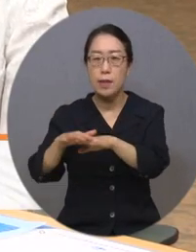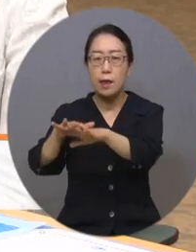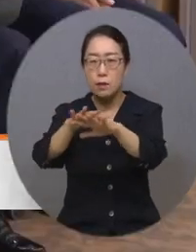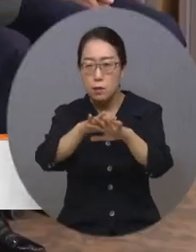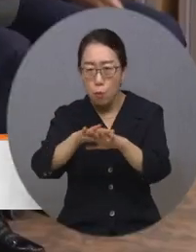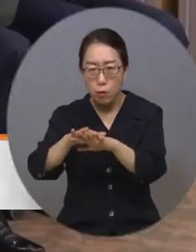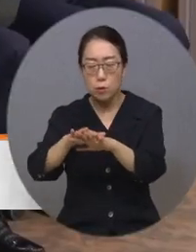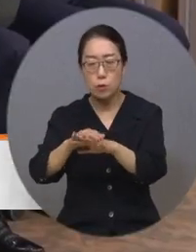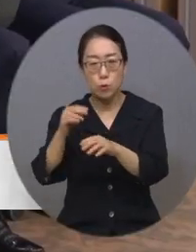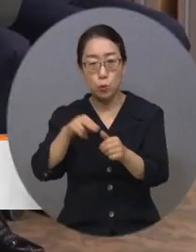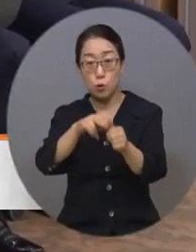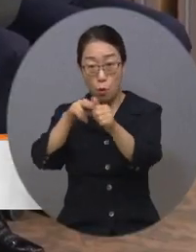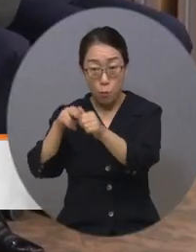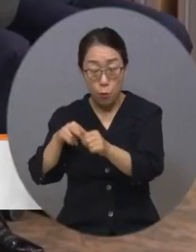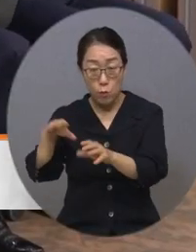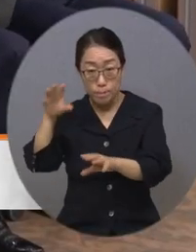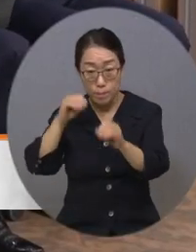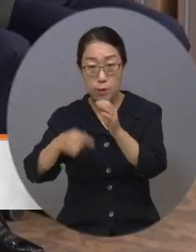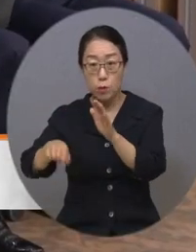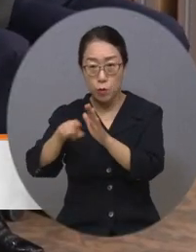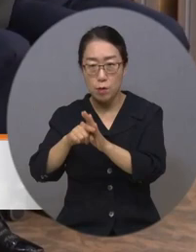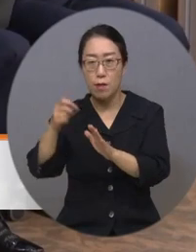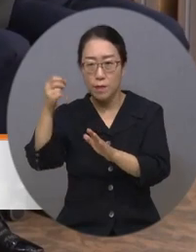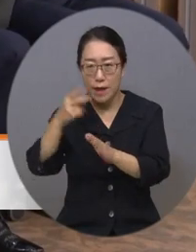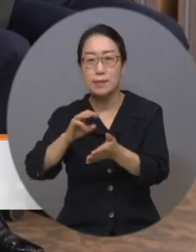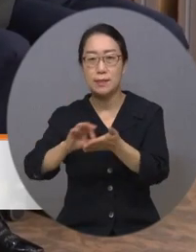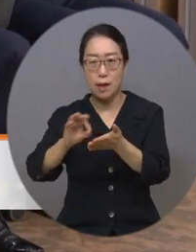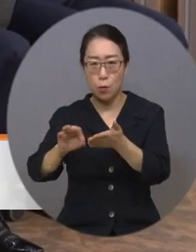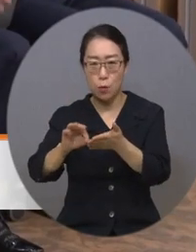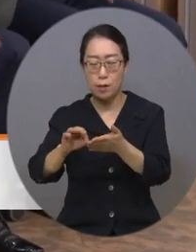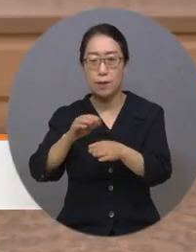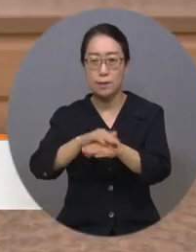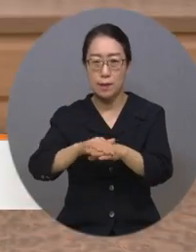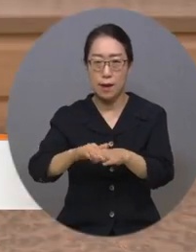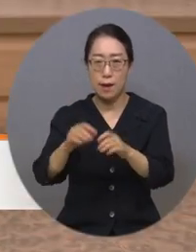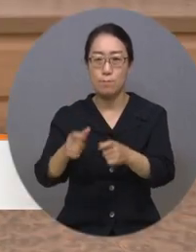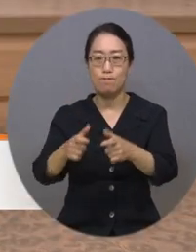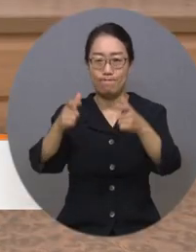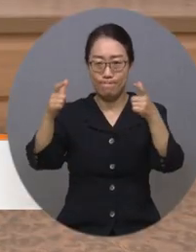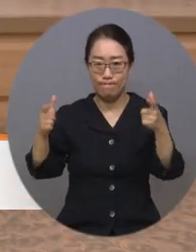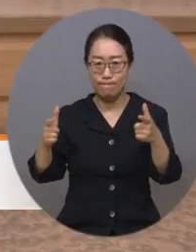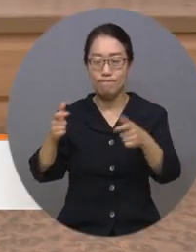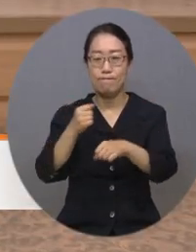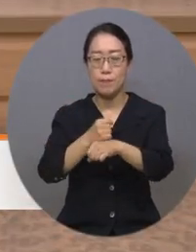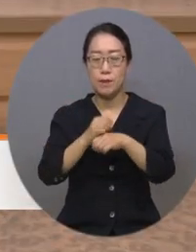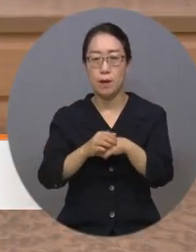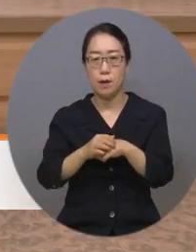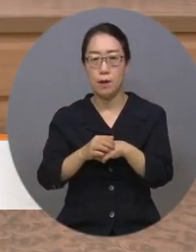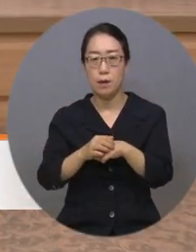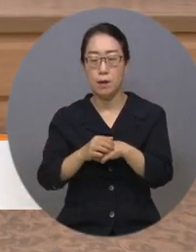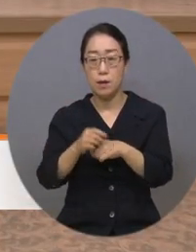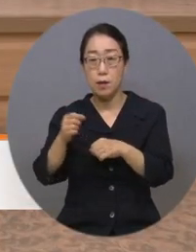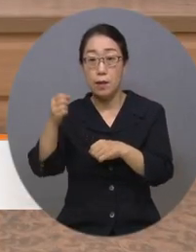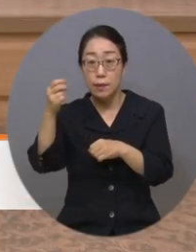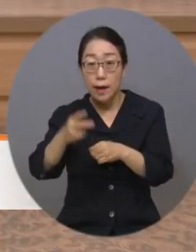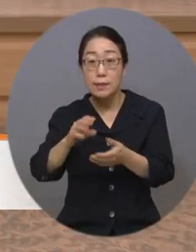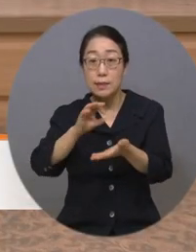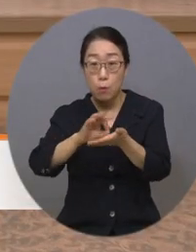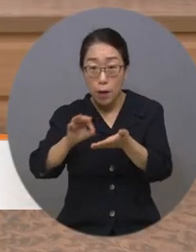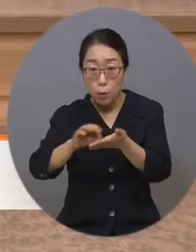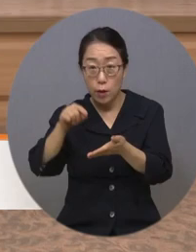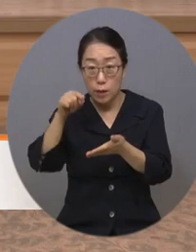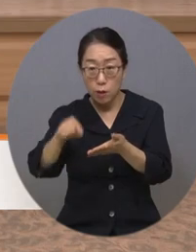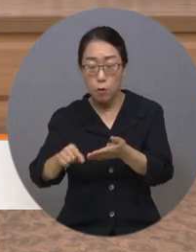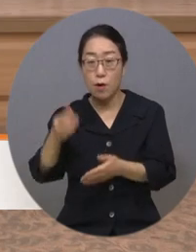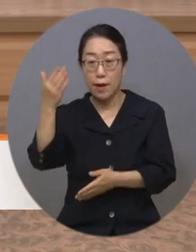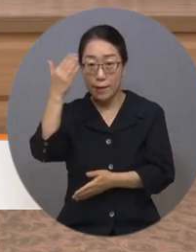돼 실질적인 아이스팩 재사용이 탄력을 받을 전망입니다. 여수형 아이스팩 재사용 사업은